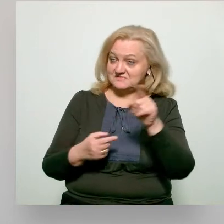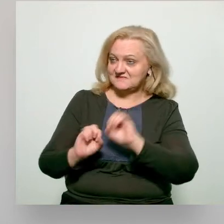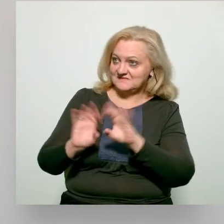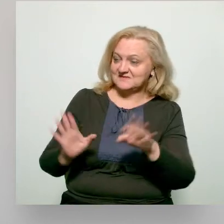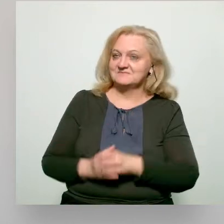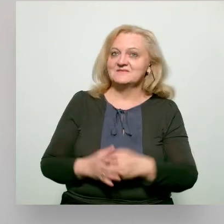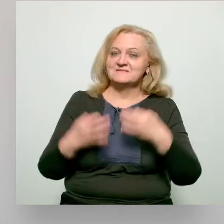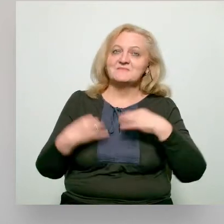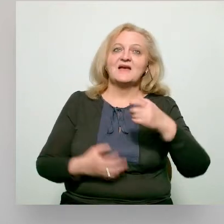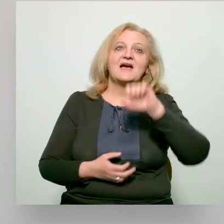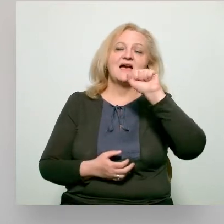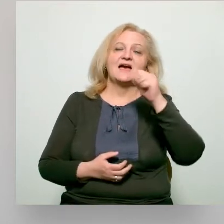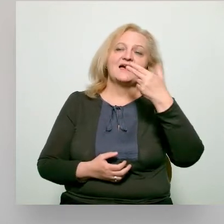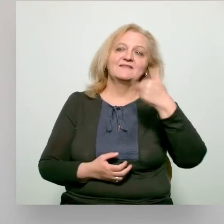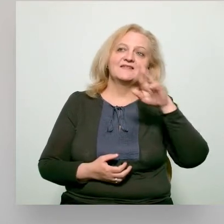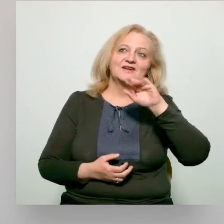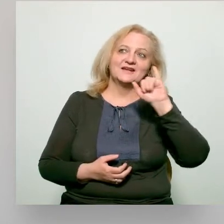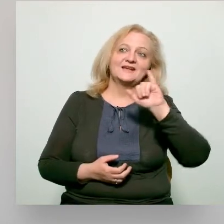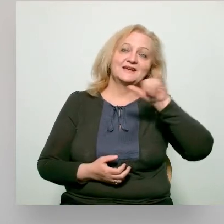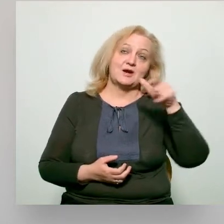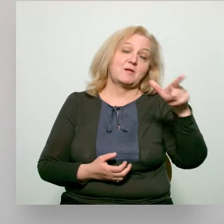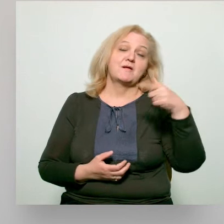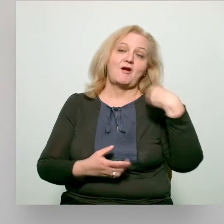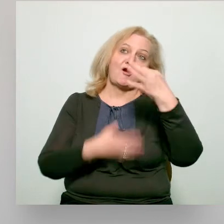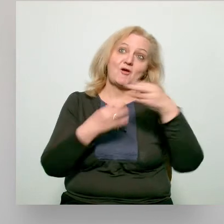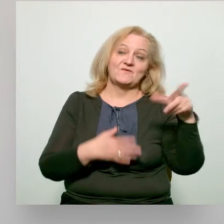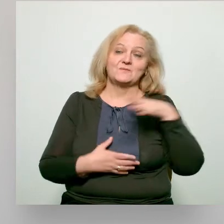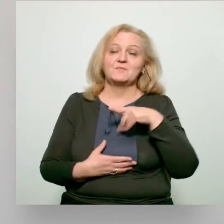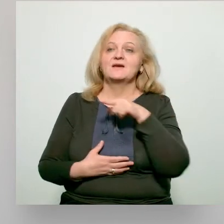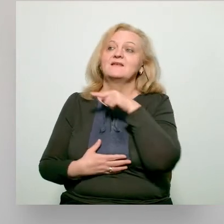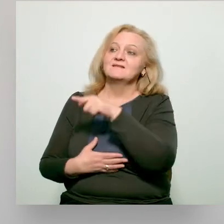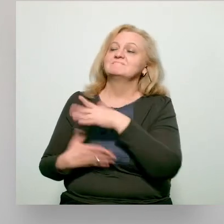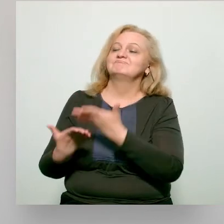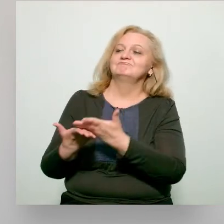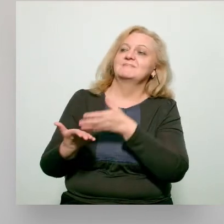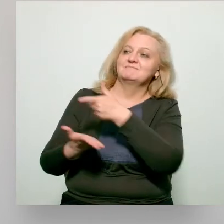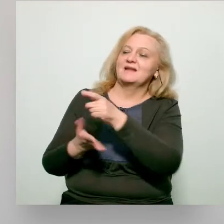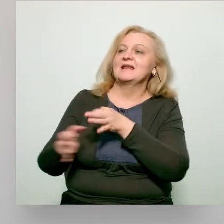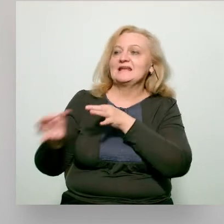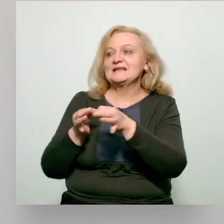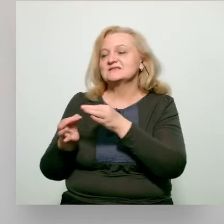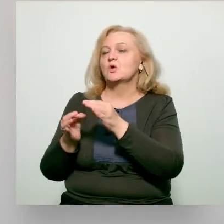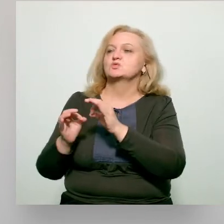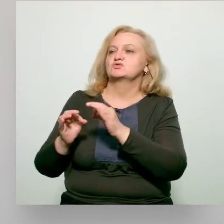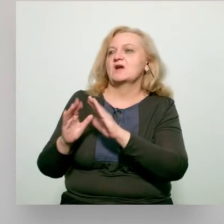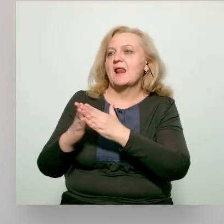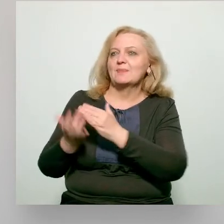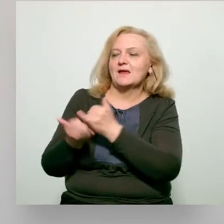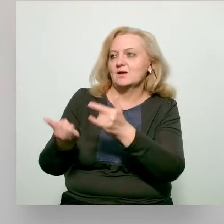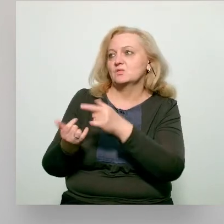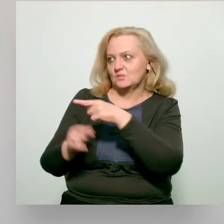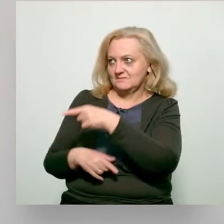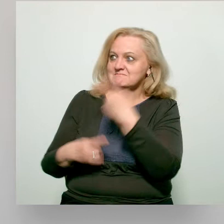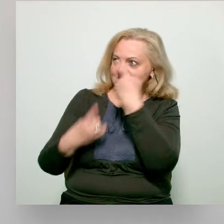którą przedstawił Andrii Portnow, już nie jako historyczka, tylko jako literaturoznawczyni, no historyczka literatury. Czy tak samo, czy właśnie